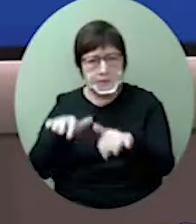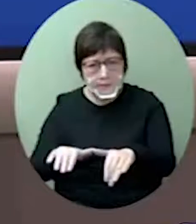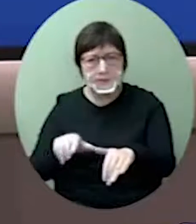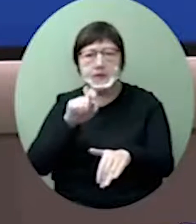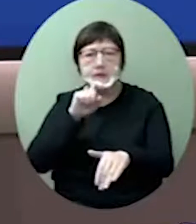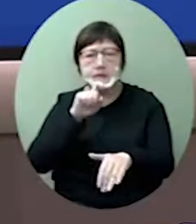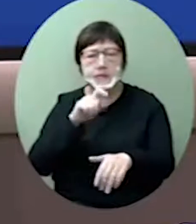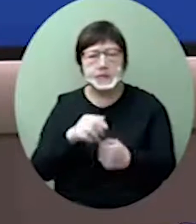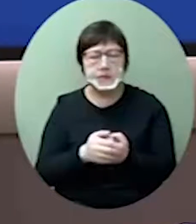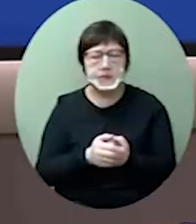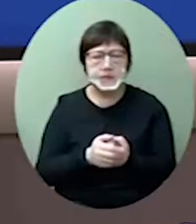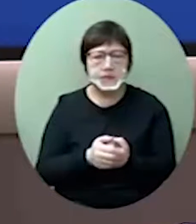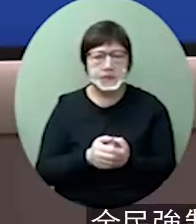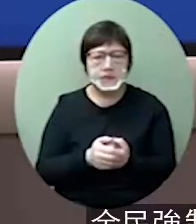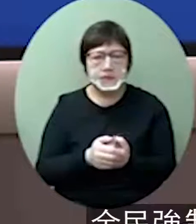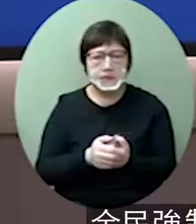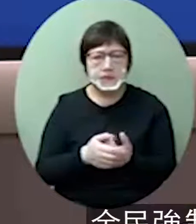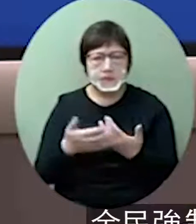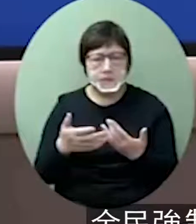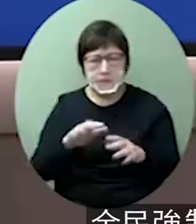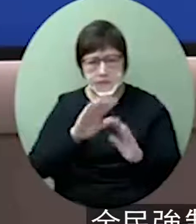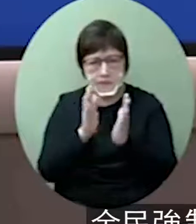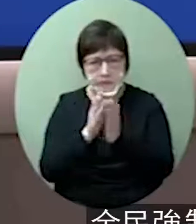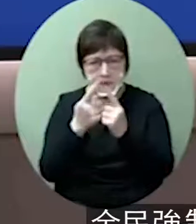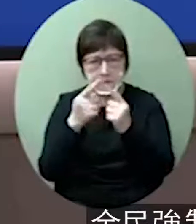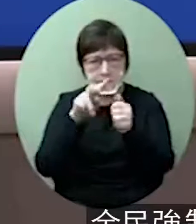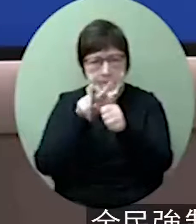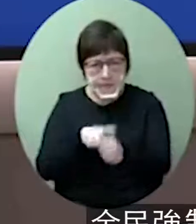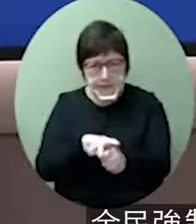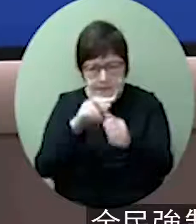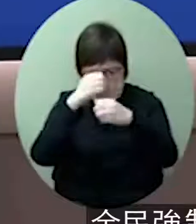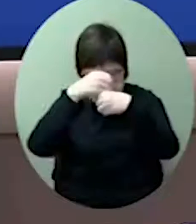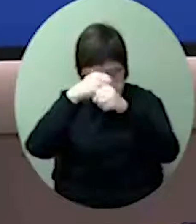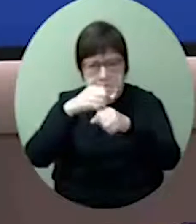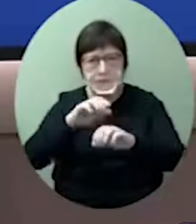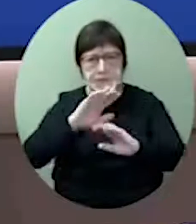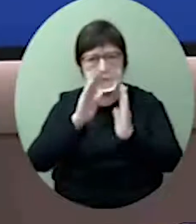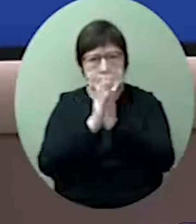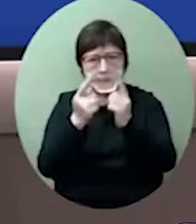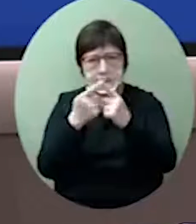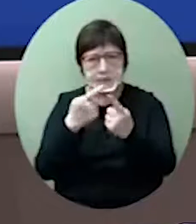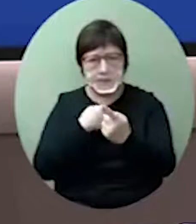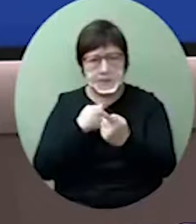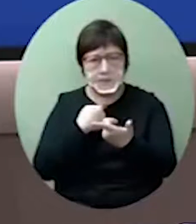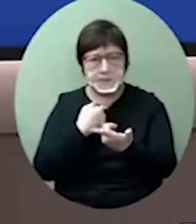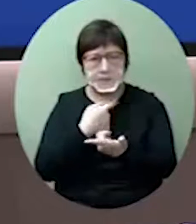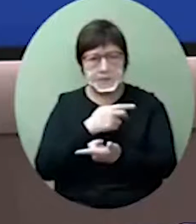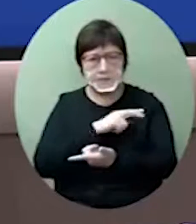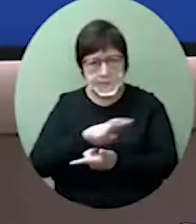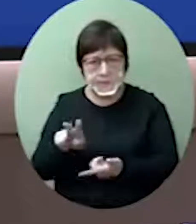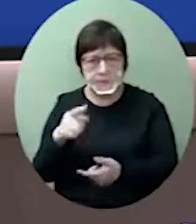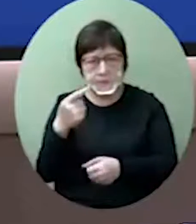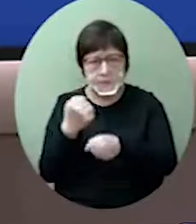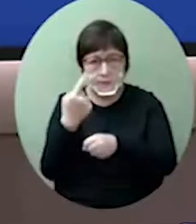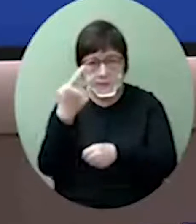以另一個一般認為全民強制檢測，因為佢要強制同埋全民咧，就係清一次啊，做一